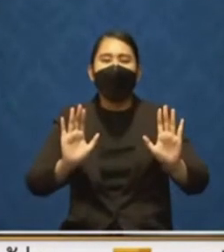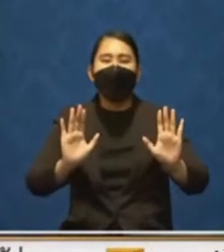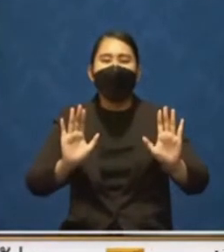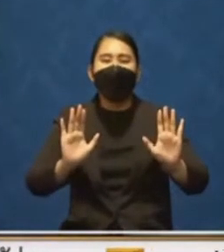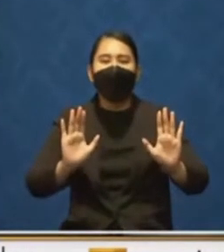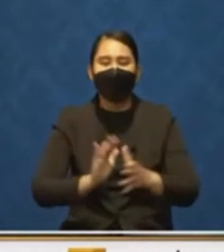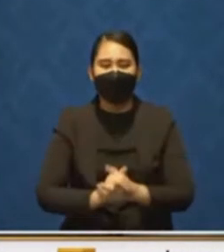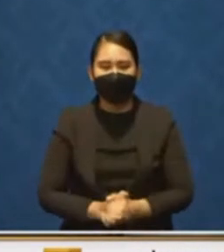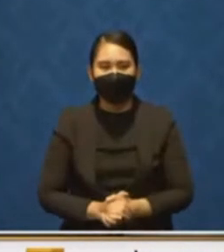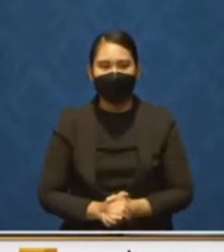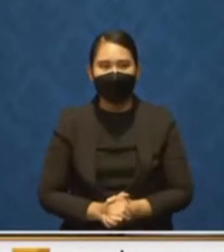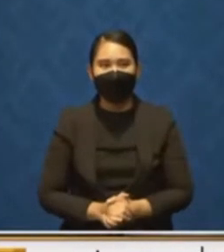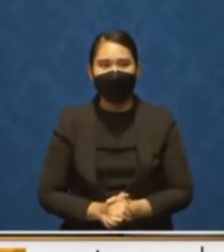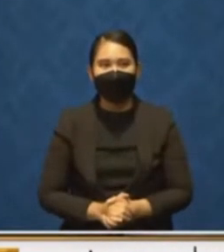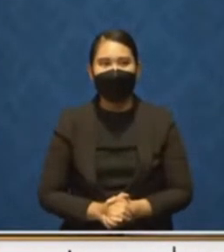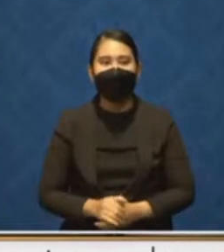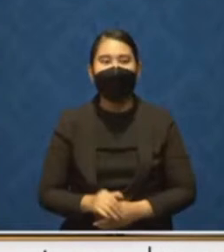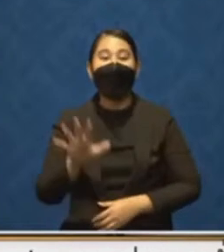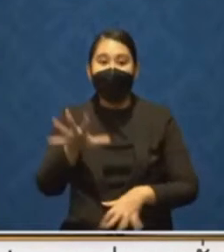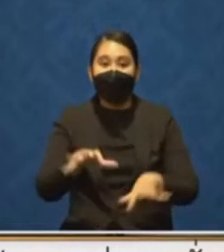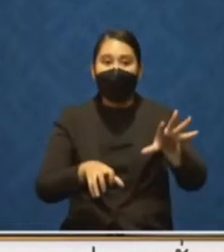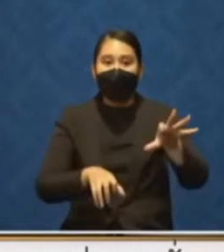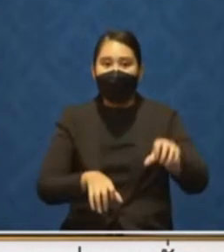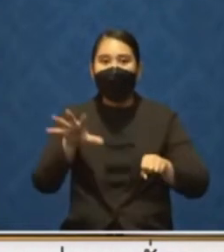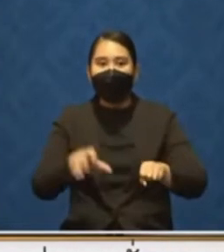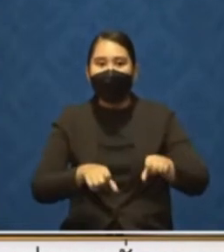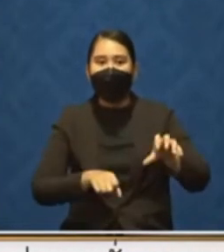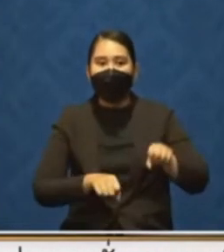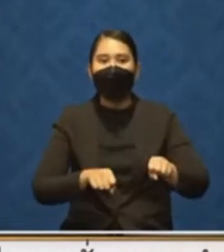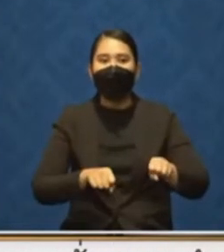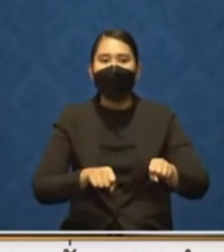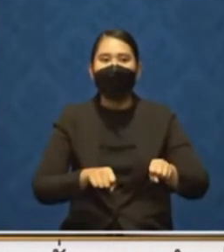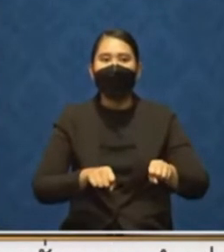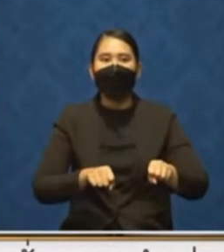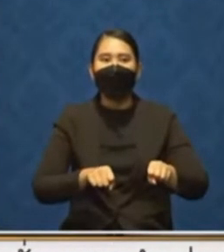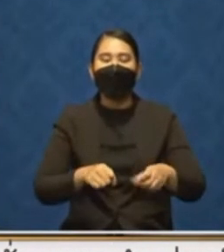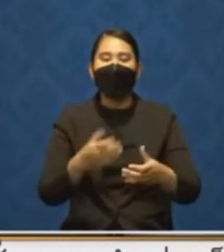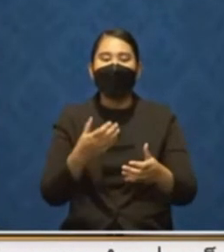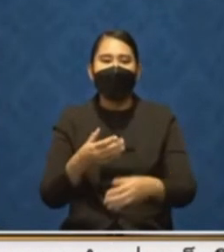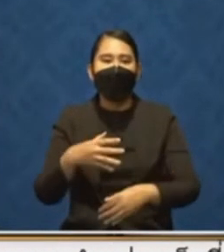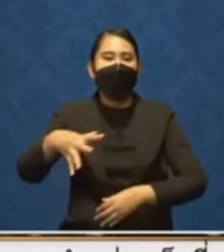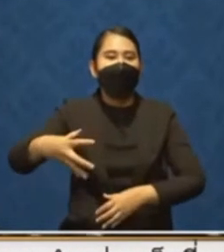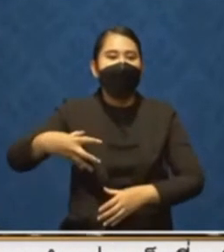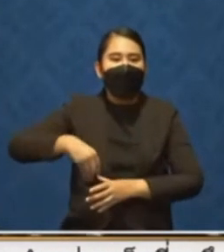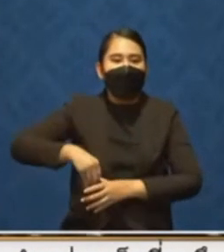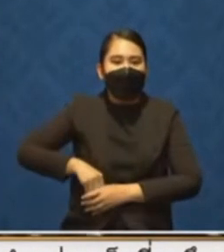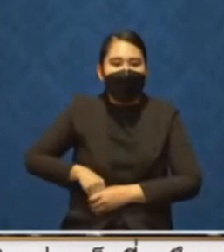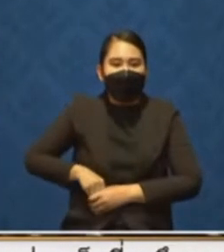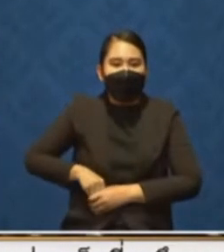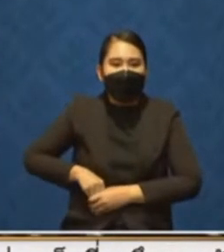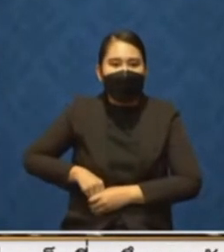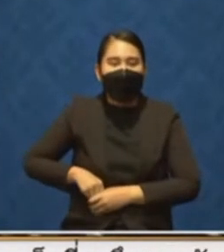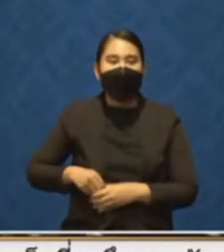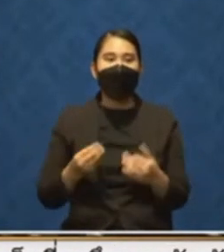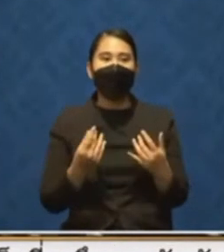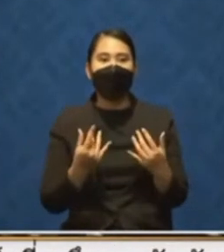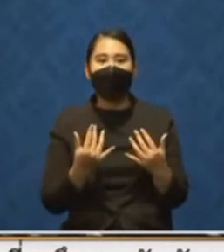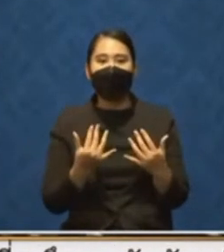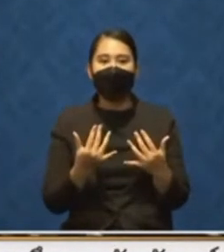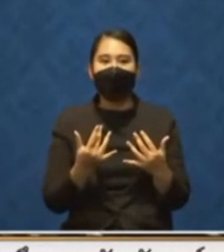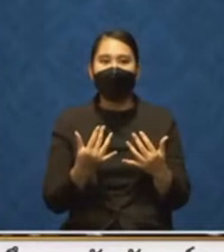ไม่ใช่ว่าจะเอายังไงก็แล้วแต่ฉันก็จะจัดการมันเข้ากระเป๋าตัวเองเดี๋ยวฉันเกษียณอายุราชการ